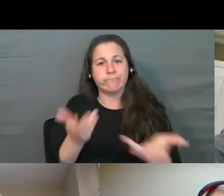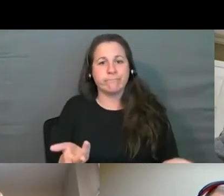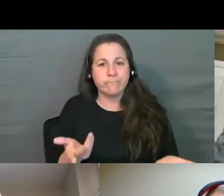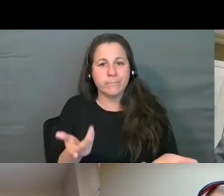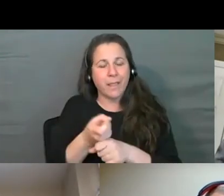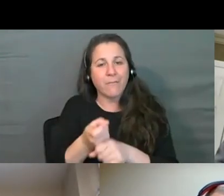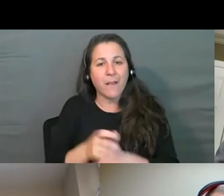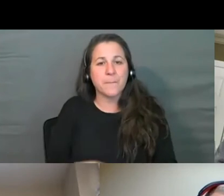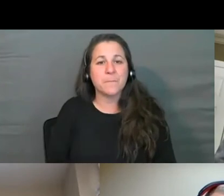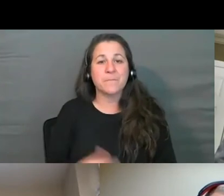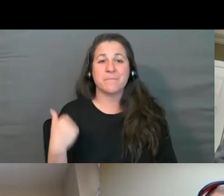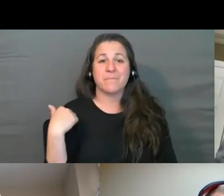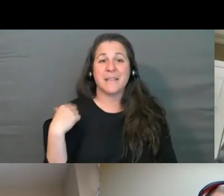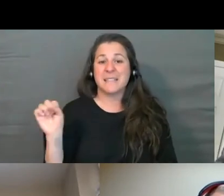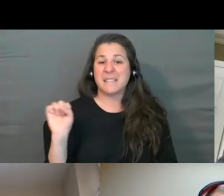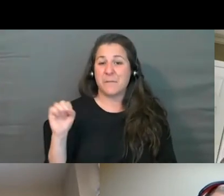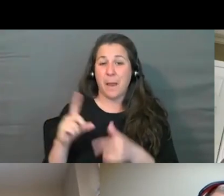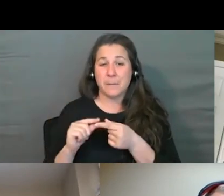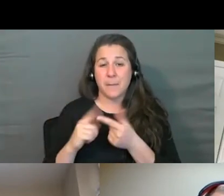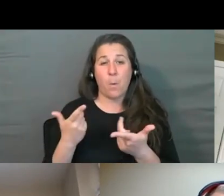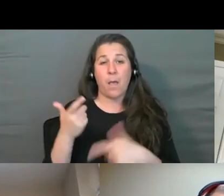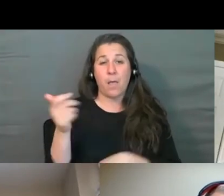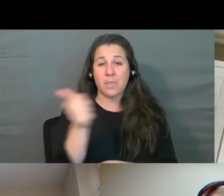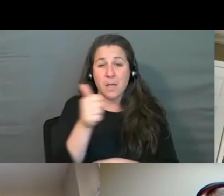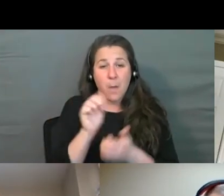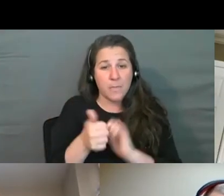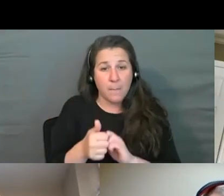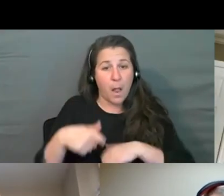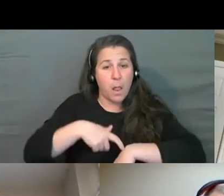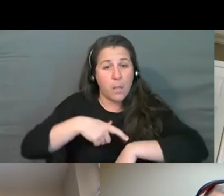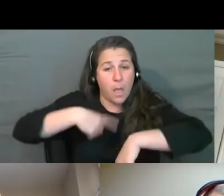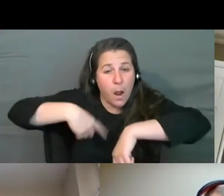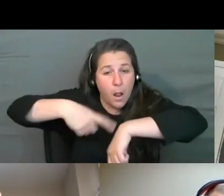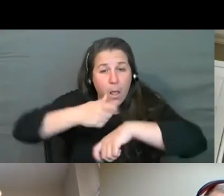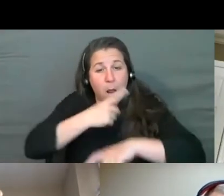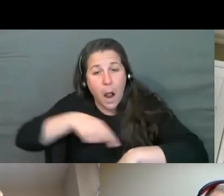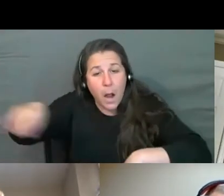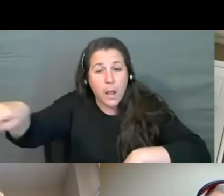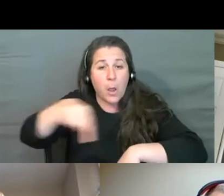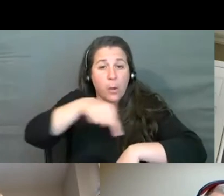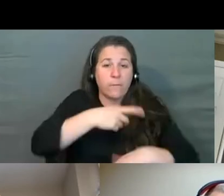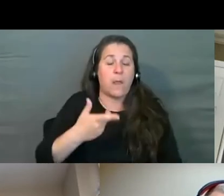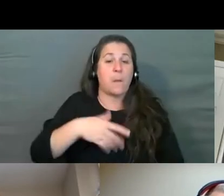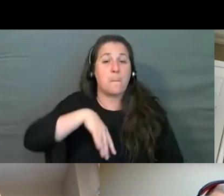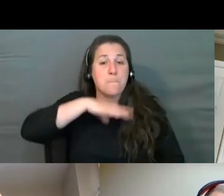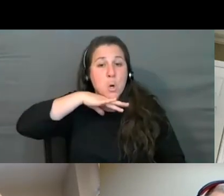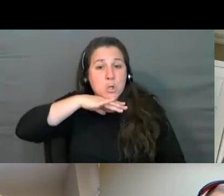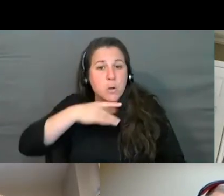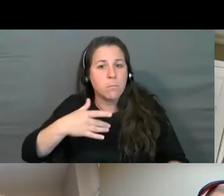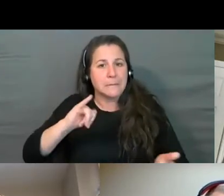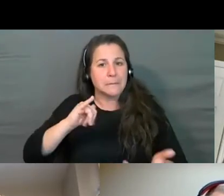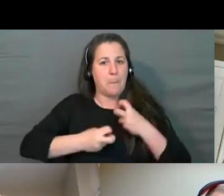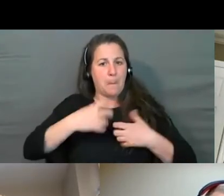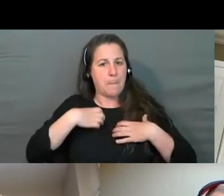tous les transports adaptés, le temps passé sur la route, la pollution pour les gens qui ont des problèmes pulmonaires, les efforts